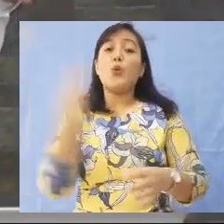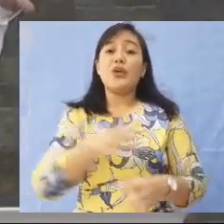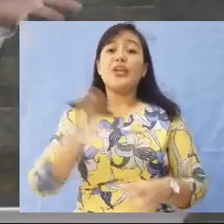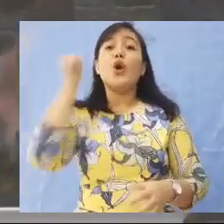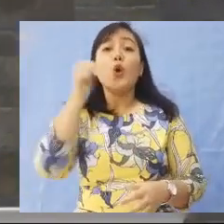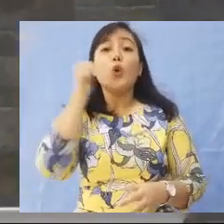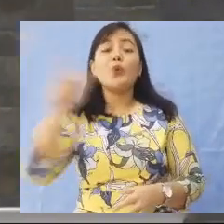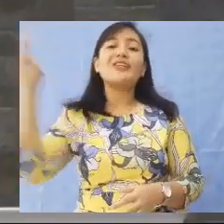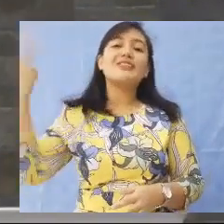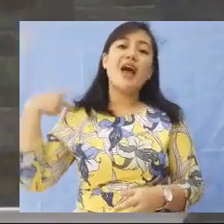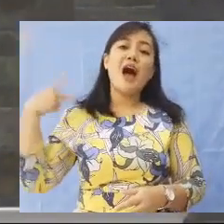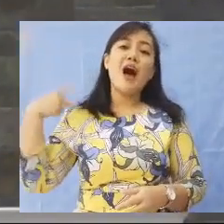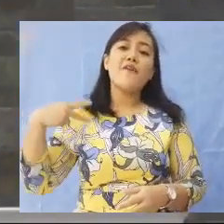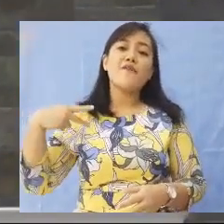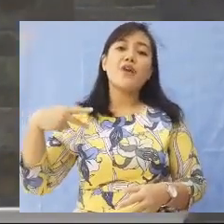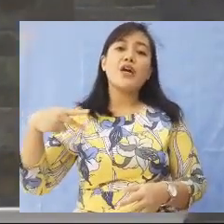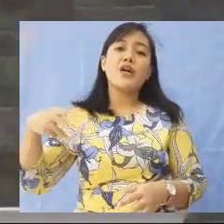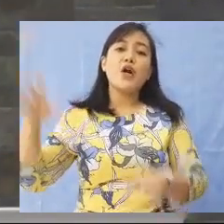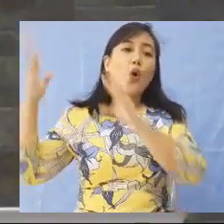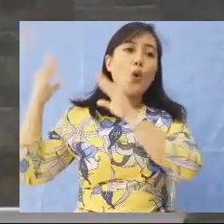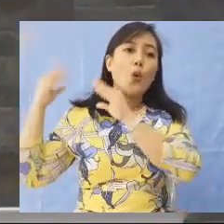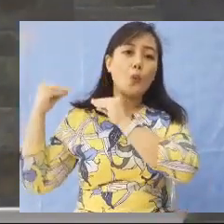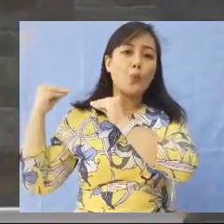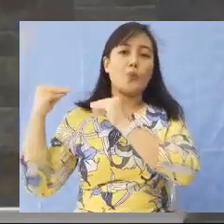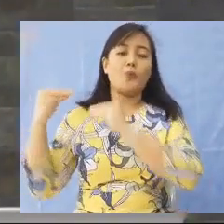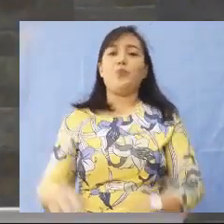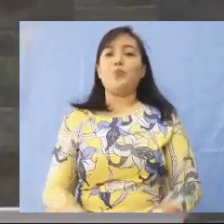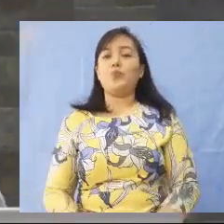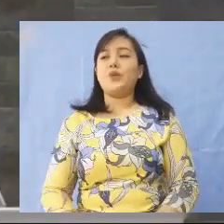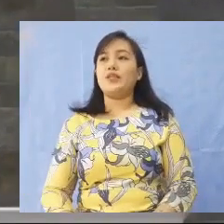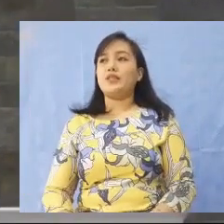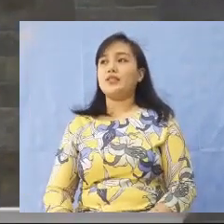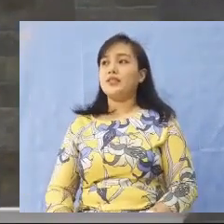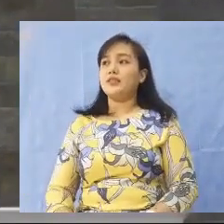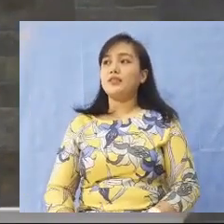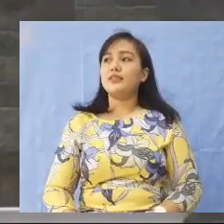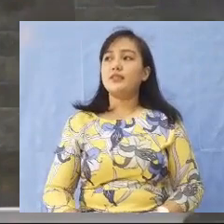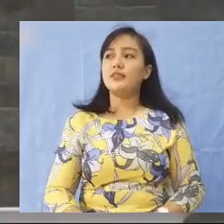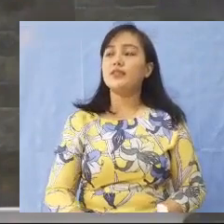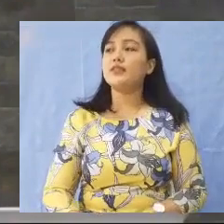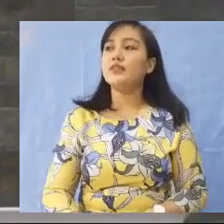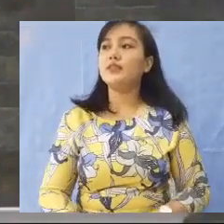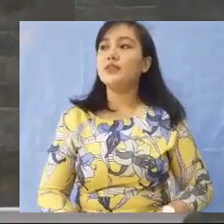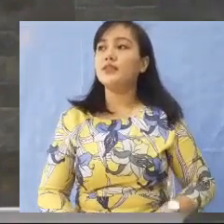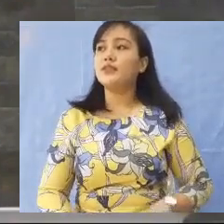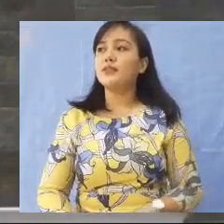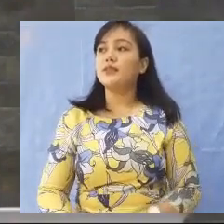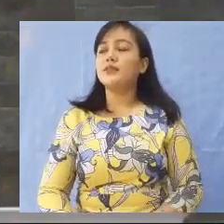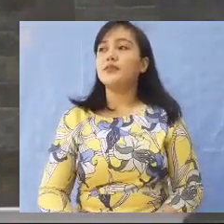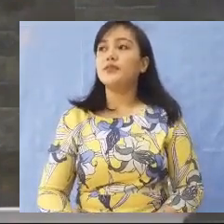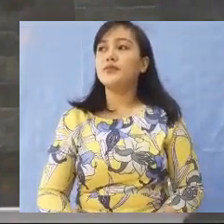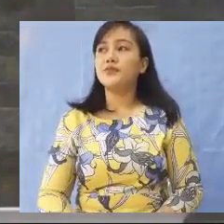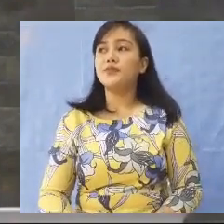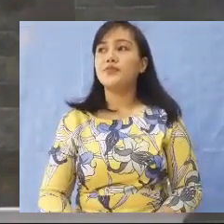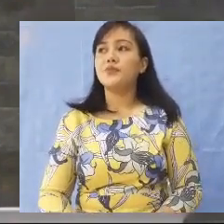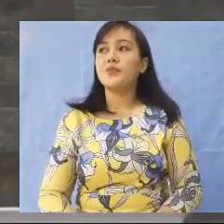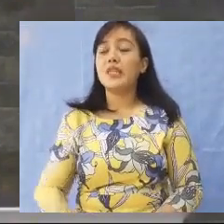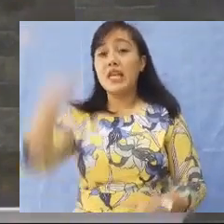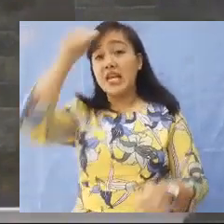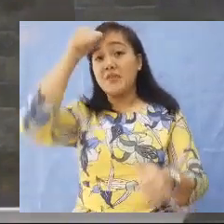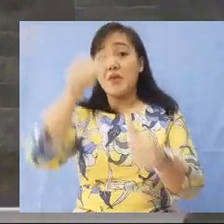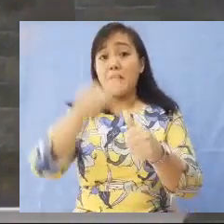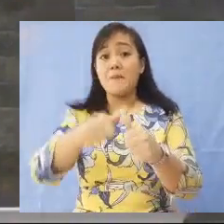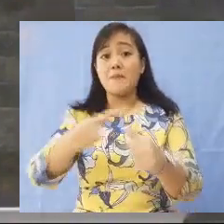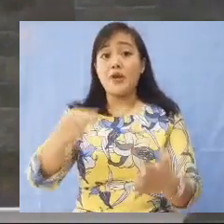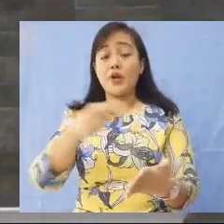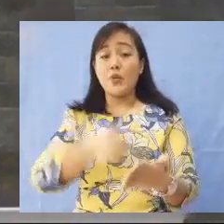Hindi mawawala yung hope. Now, naalala nyo po yung sinabi dito ng atin pong pastor na ang sabi po